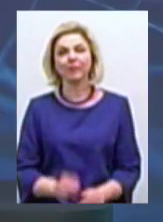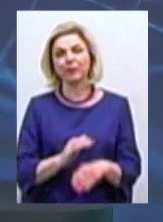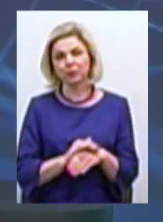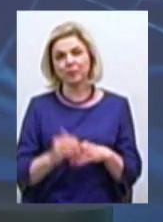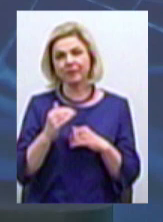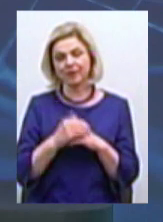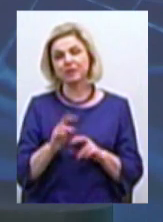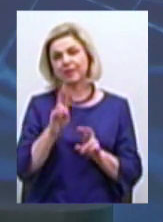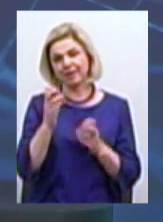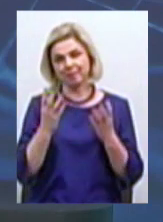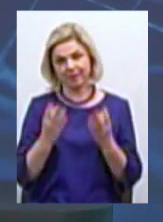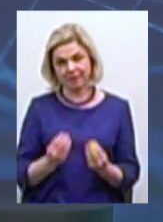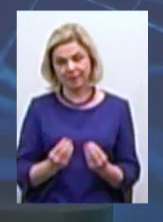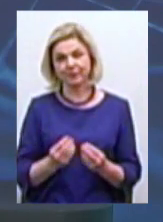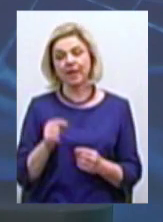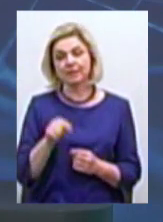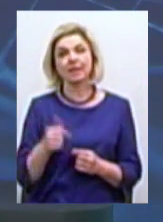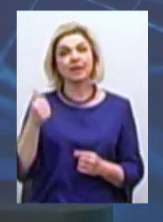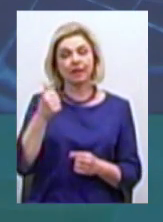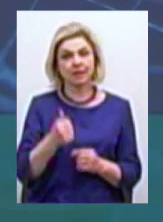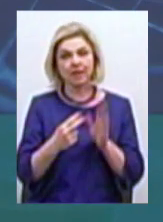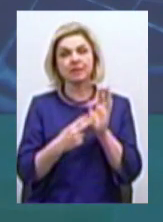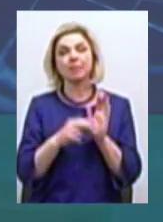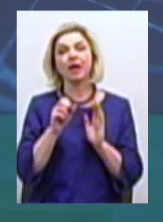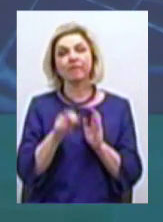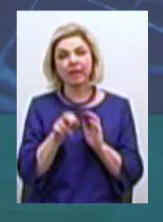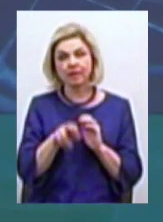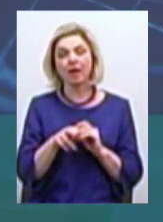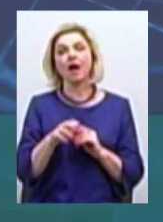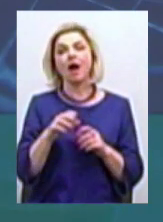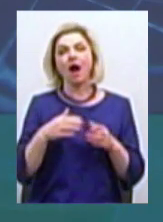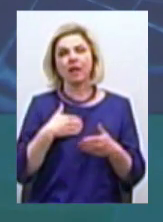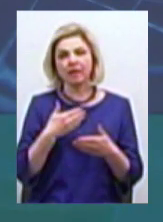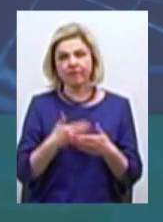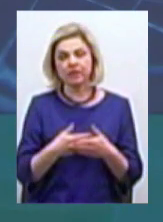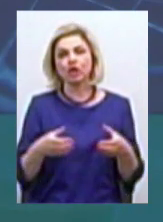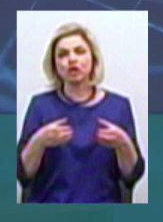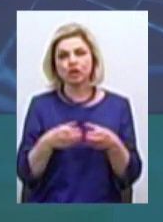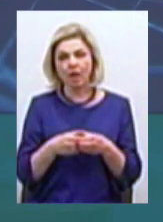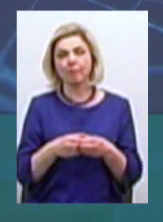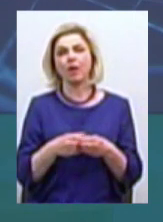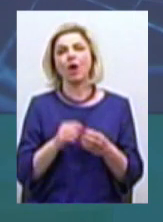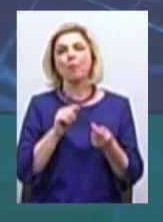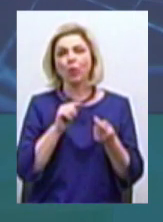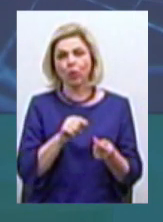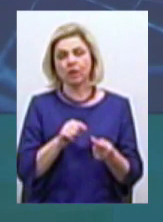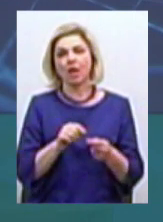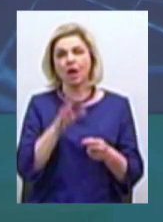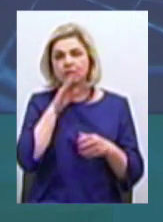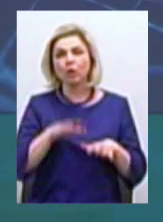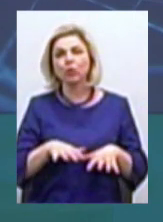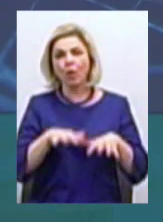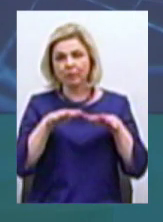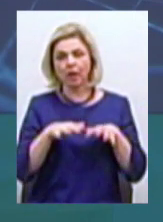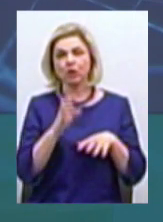Добрий вечір. Це тема дня. Цієї неділі, 7 квітня, активісти штабу опору затопленню Бузького гарду